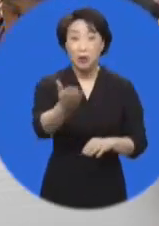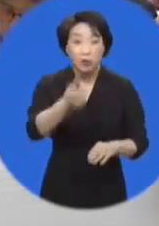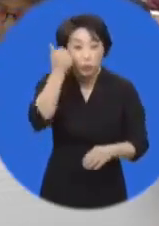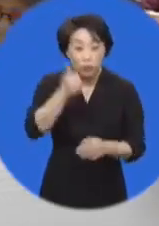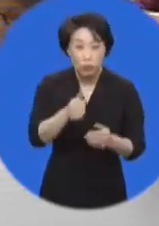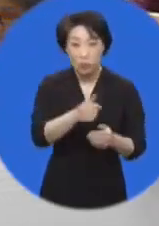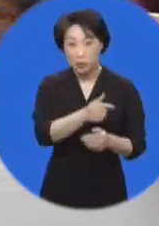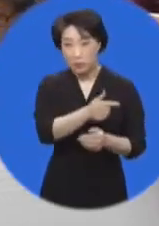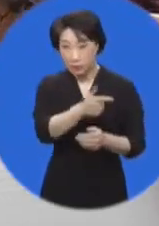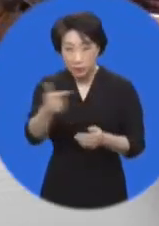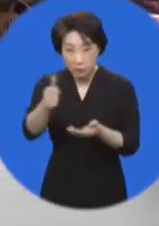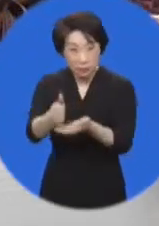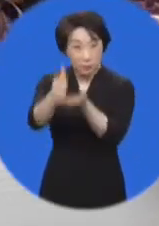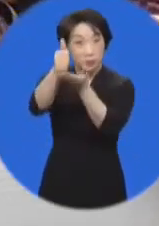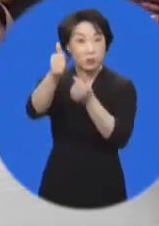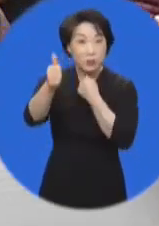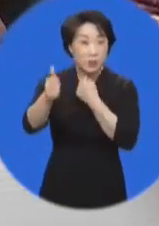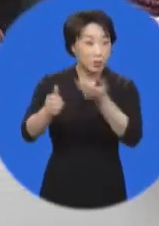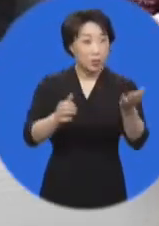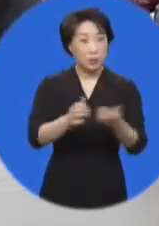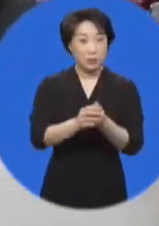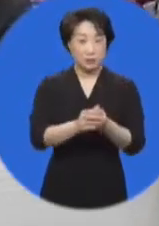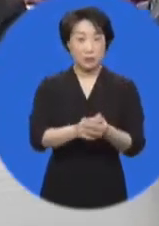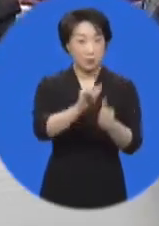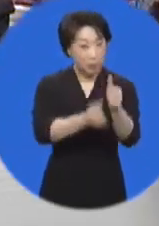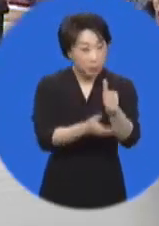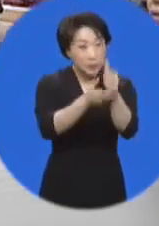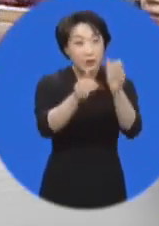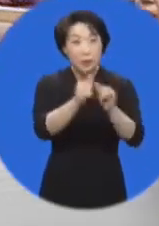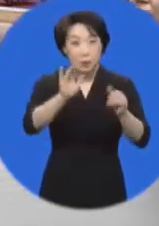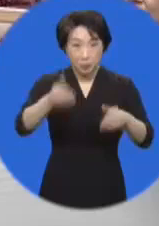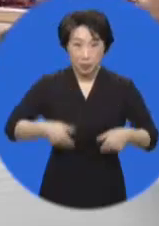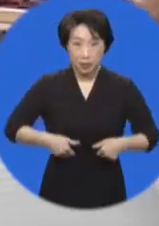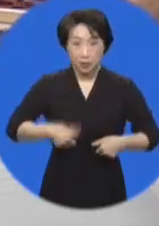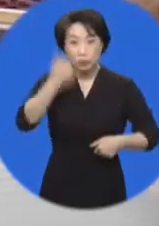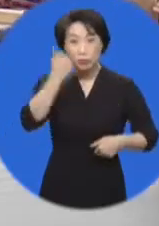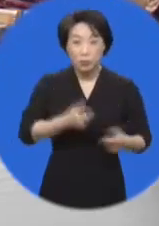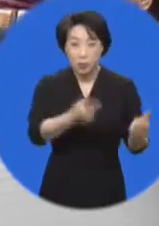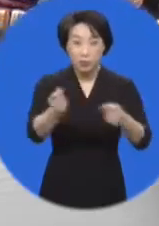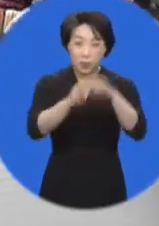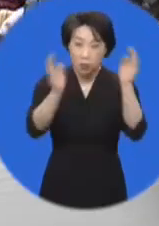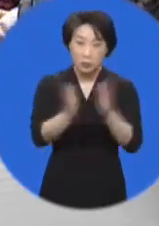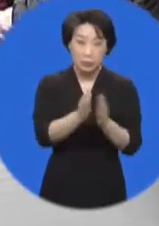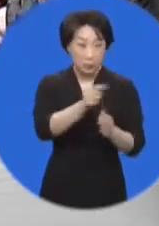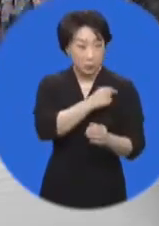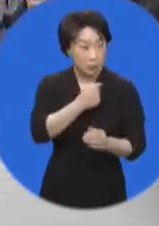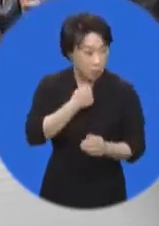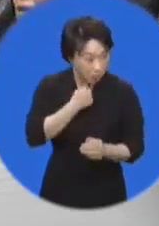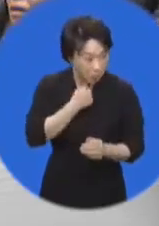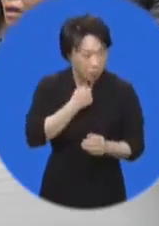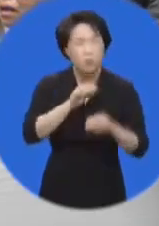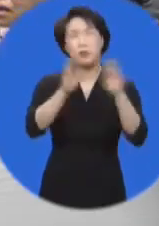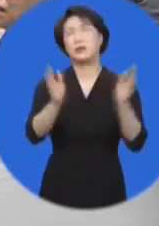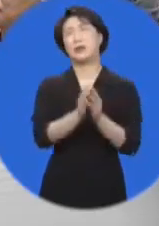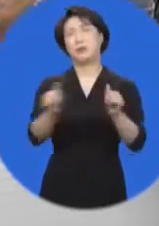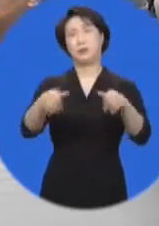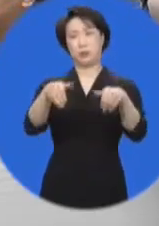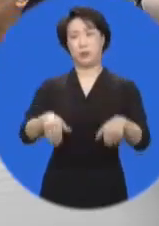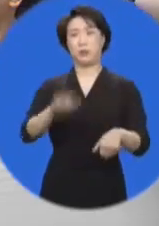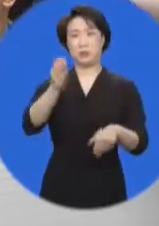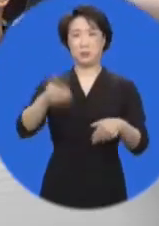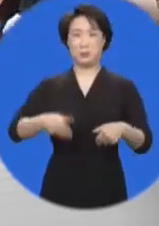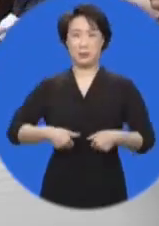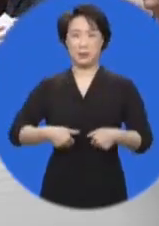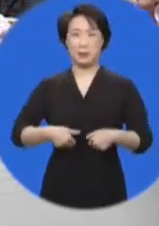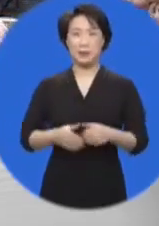중에 누구든지 크고자 하는 자는 너희를 섬기는 자가 되고 너희 중에 누구든지 으뜸이 되고자 하는 자는 모든 사람의 종이